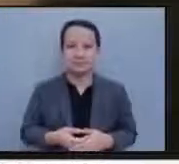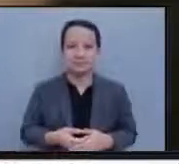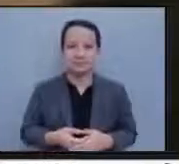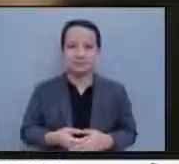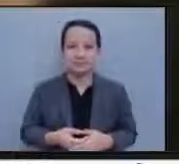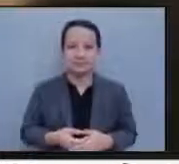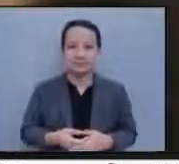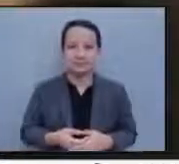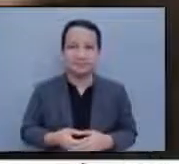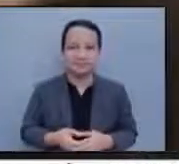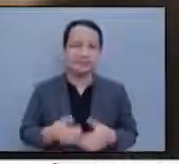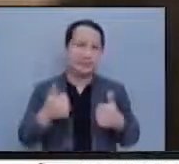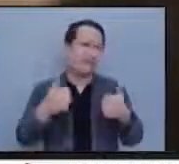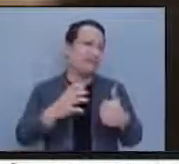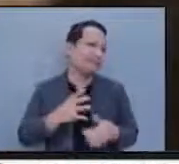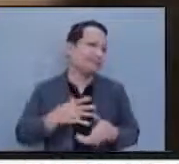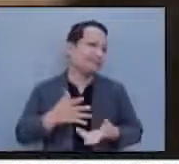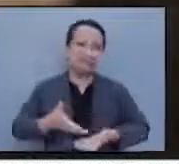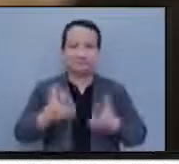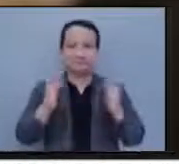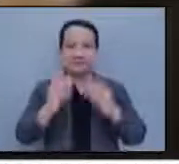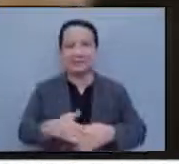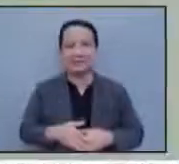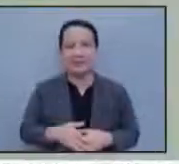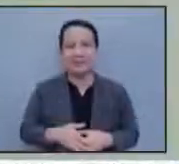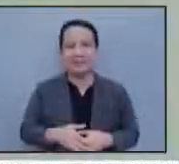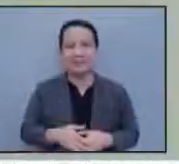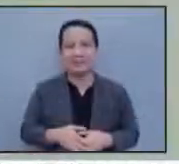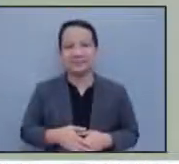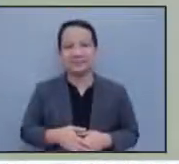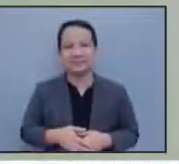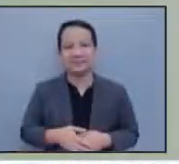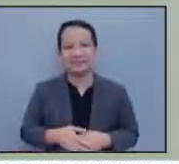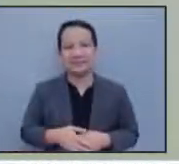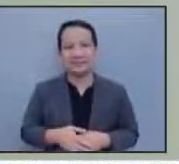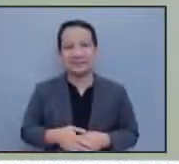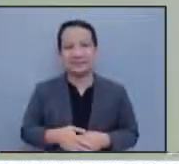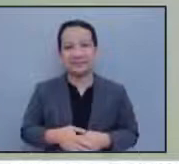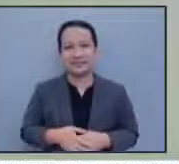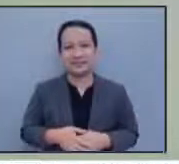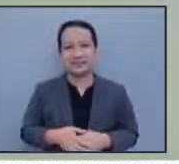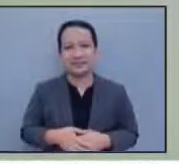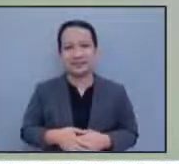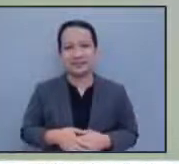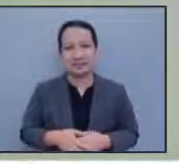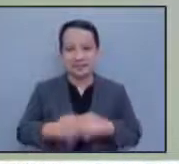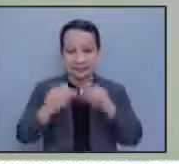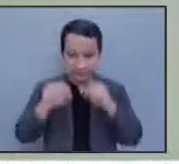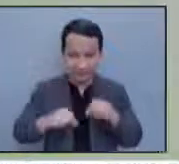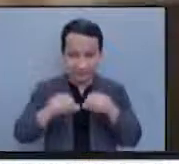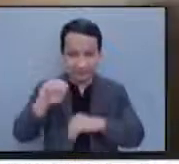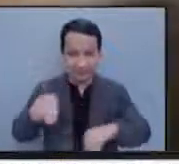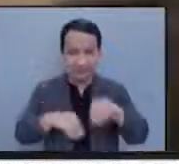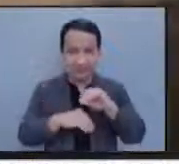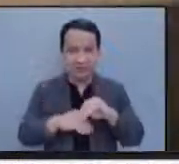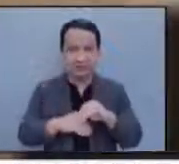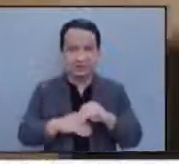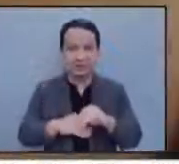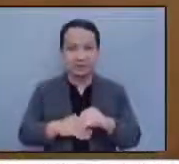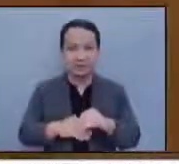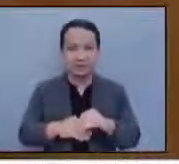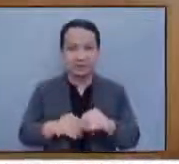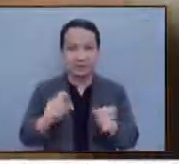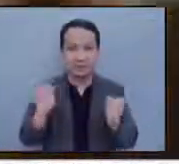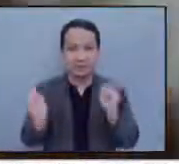go. Ayan. Tapos sabi pa nga niya, pwede naman ako magpalit ng pag nasa reception na. Pero actually,